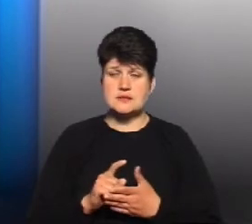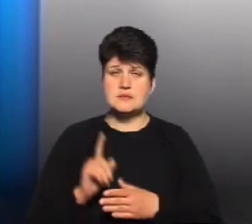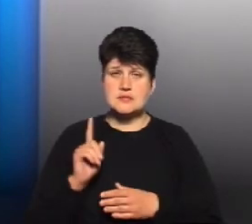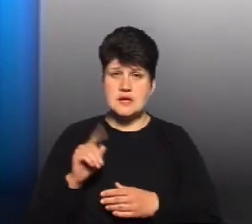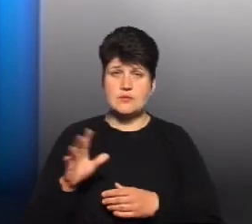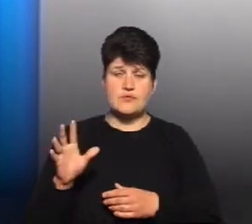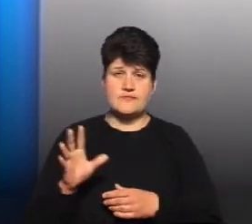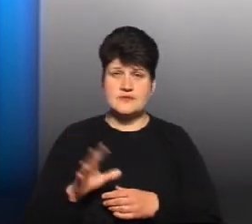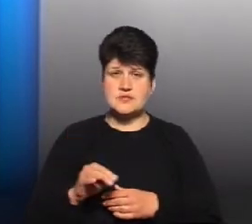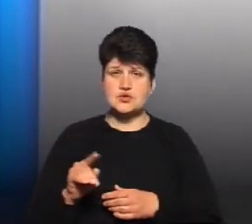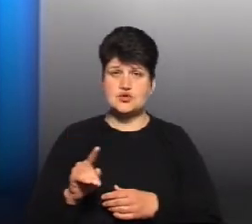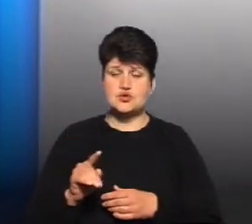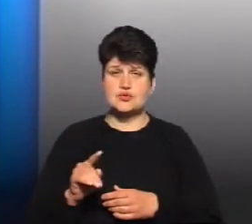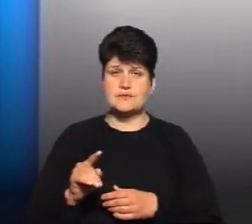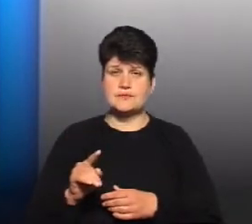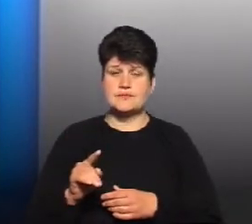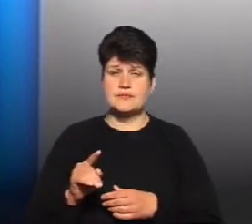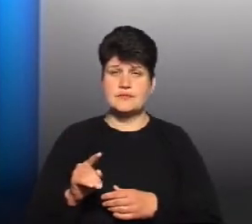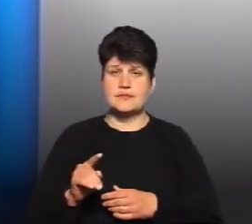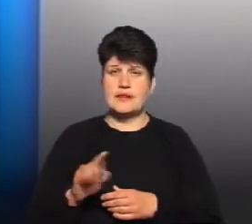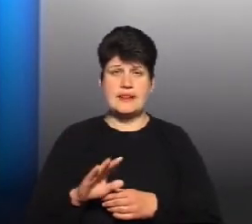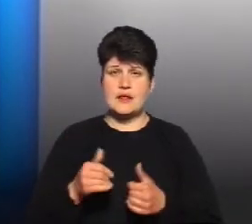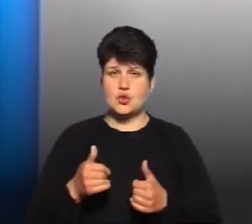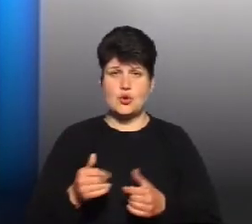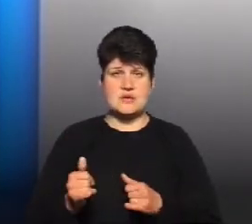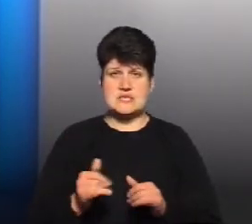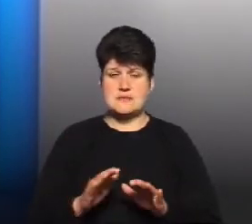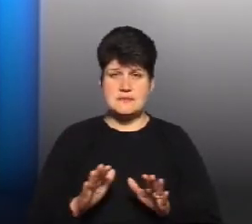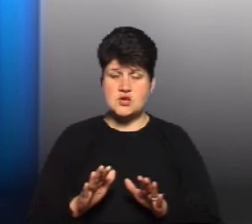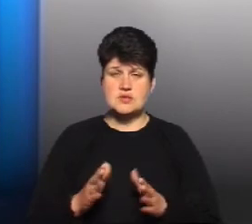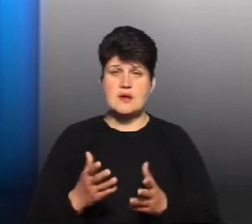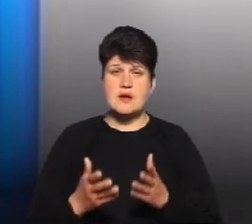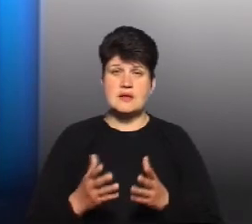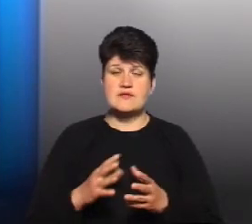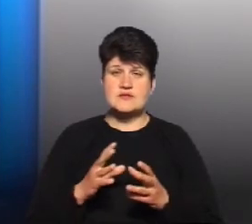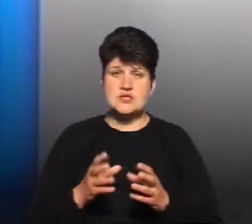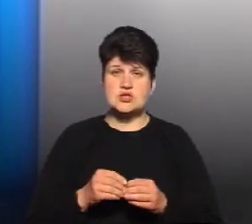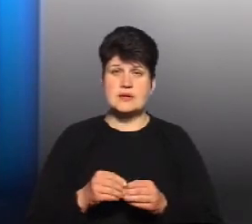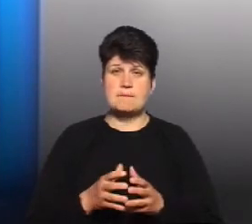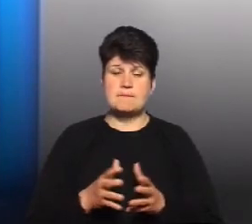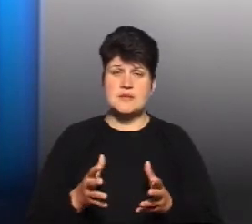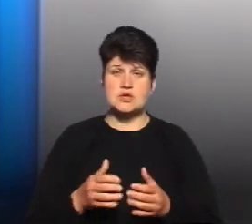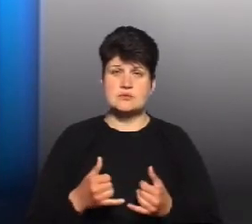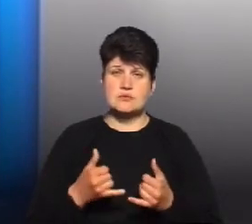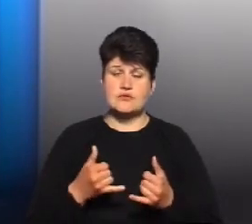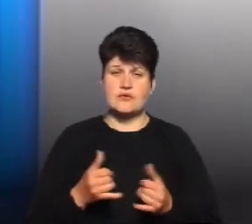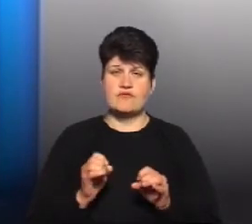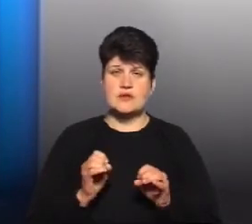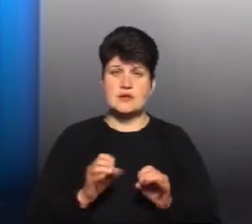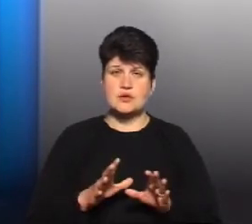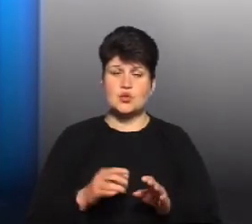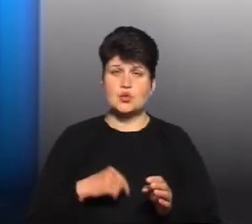вони, ну, недобре забезпечуються, але все ж таки більшу перевагу вони віддають такому